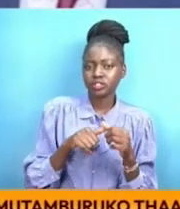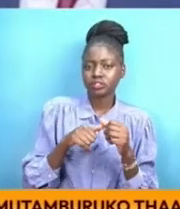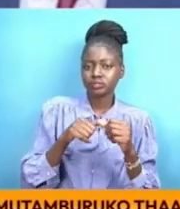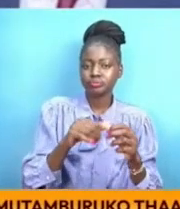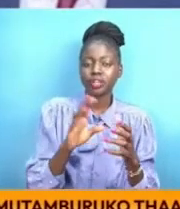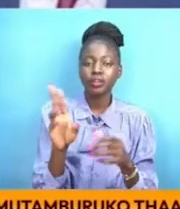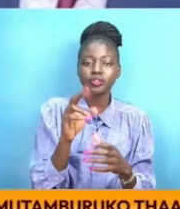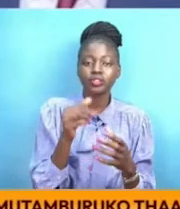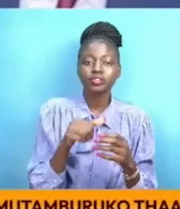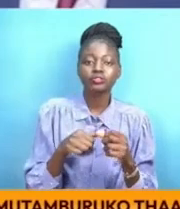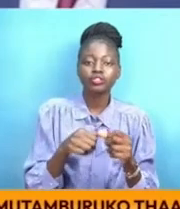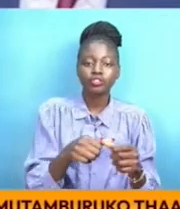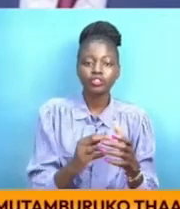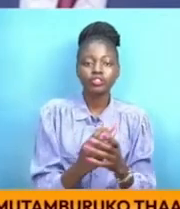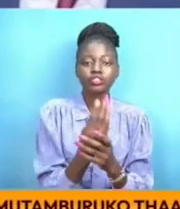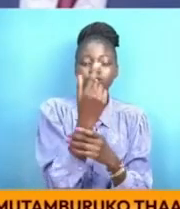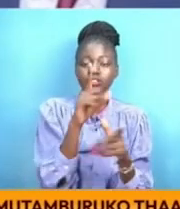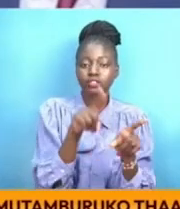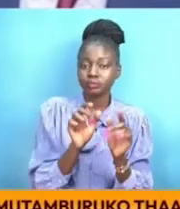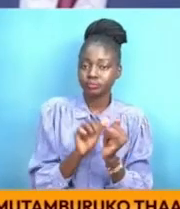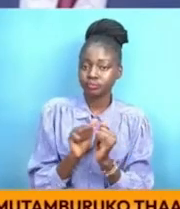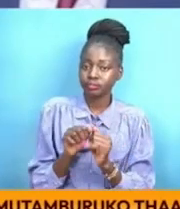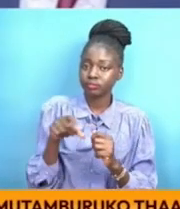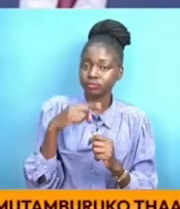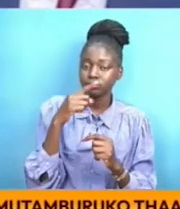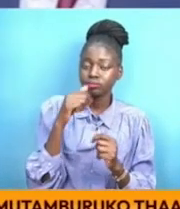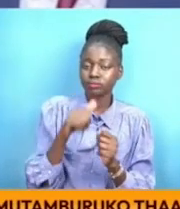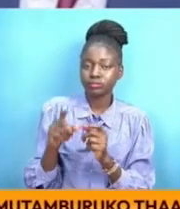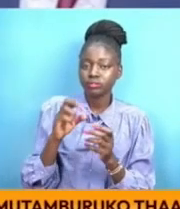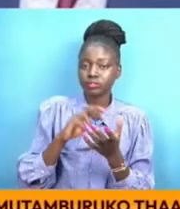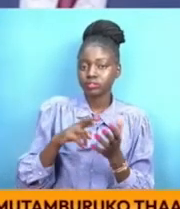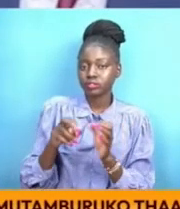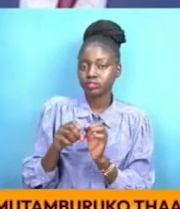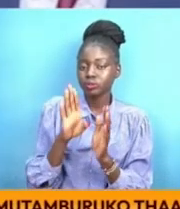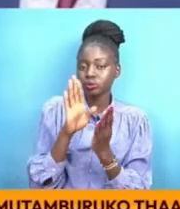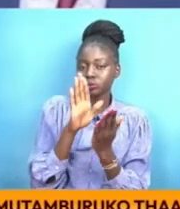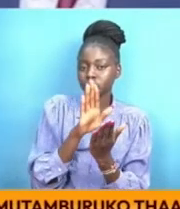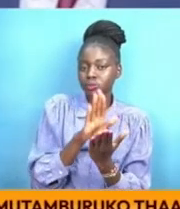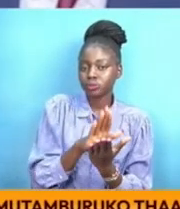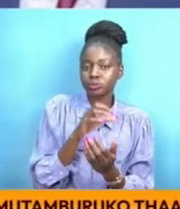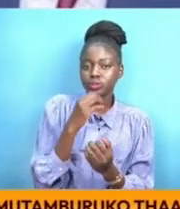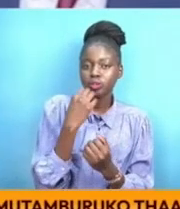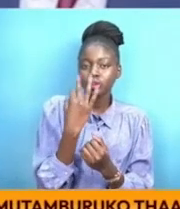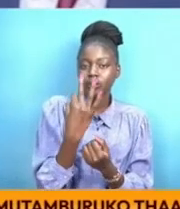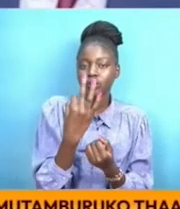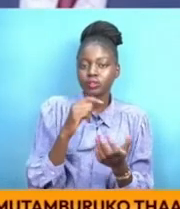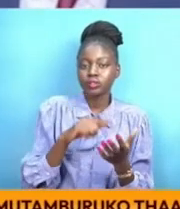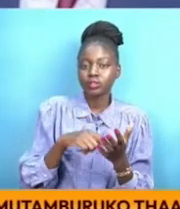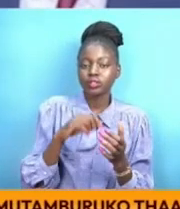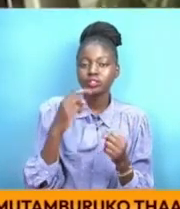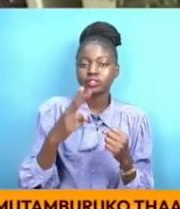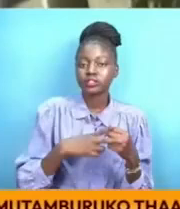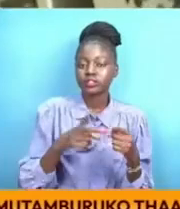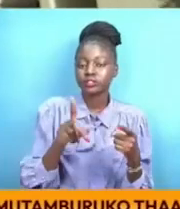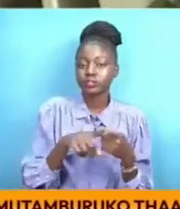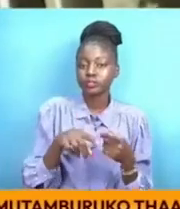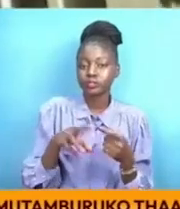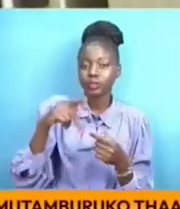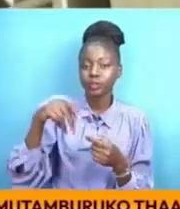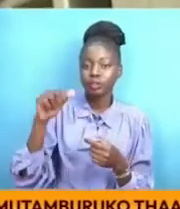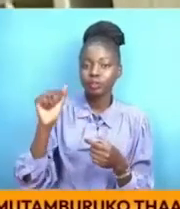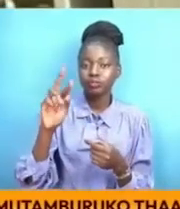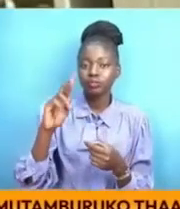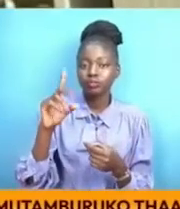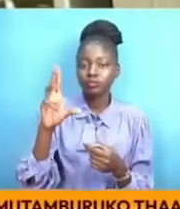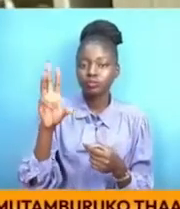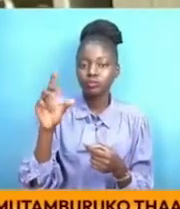na mbere watho uyu no urendekithia kunyihia kwa bilioni 3.7 kuri bunge na